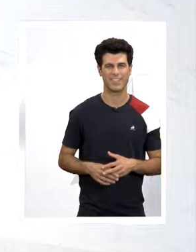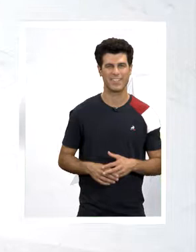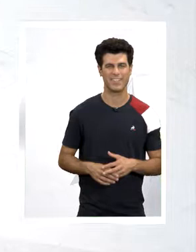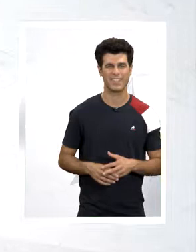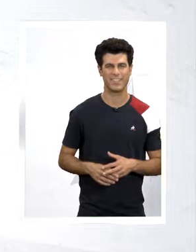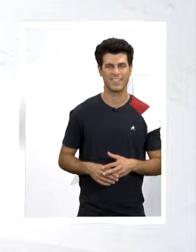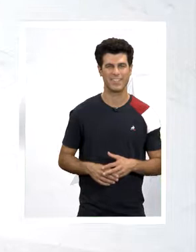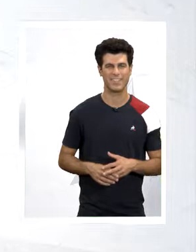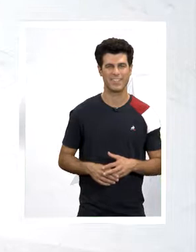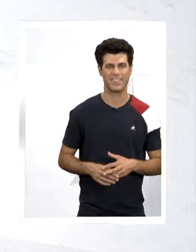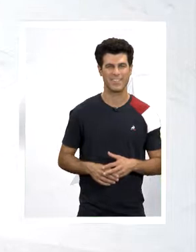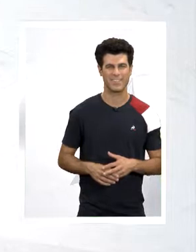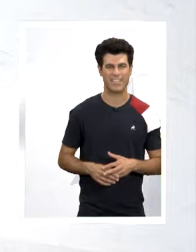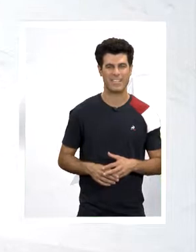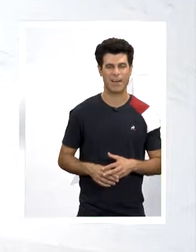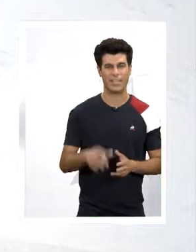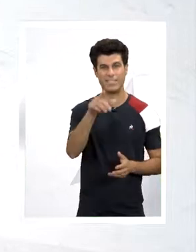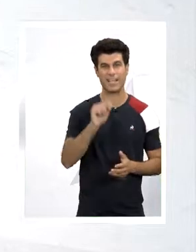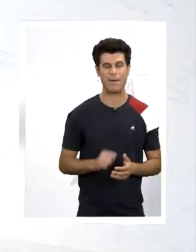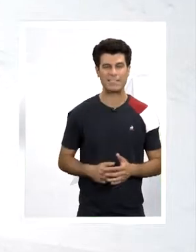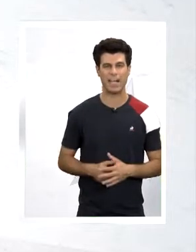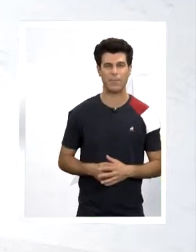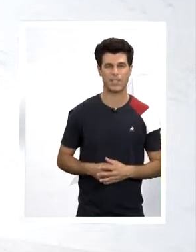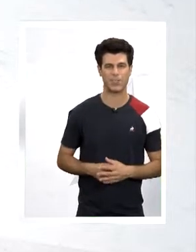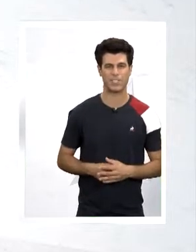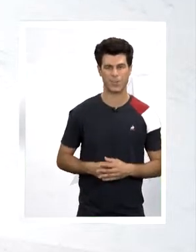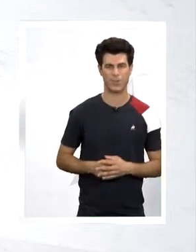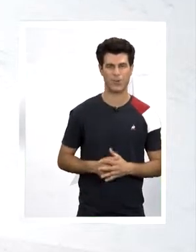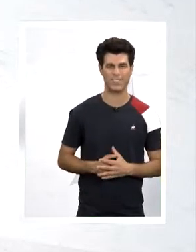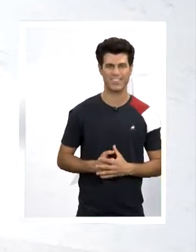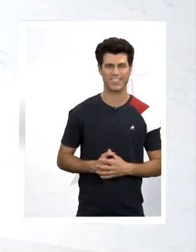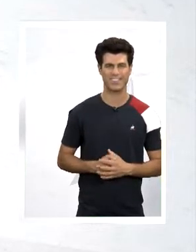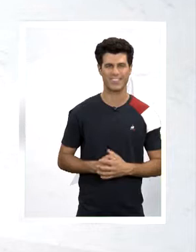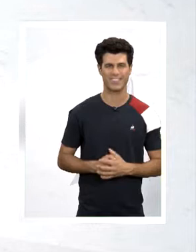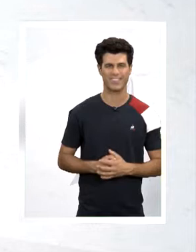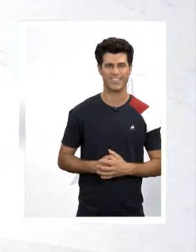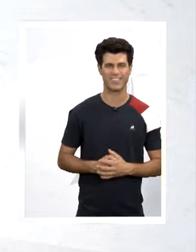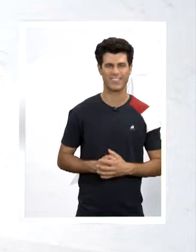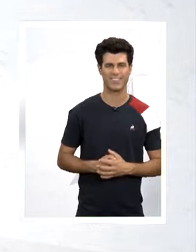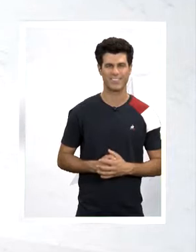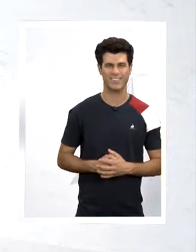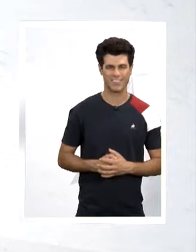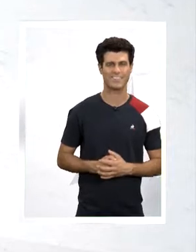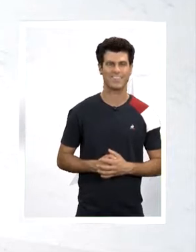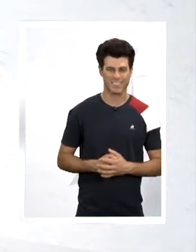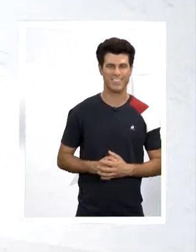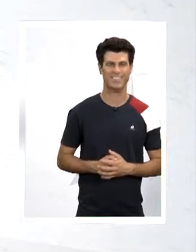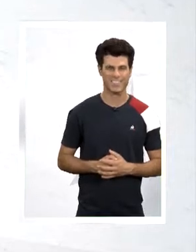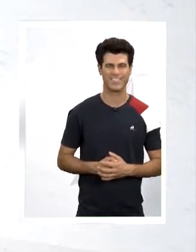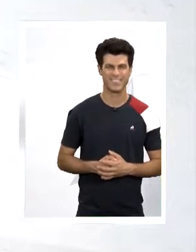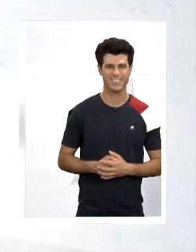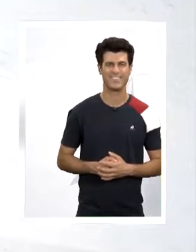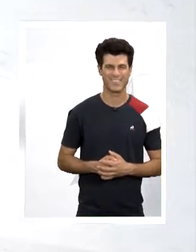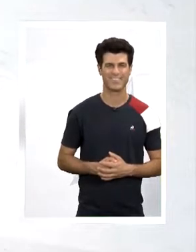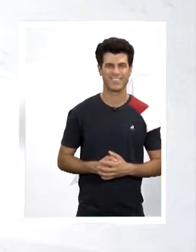גרה בראשון לציון. נהדר. ולידיה, גם את גרה בראשון לציון, נכון? כן, בטח. אני גרה